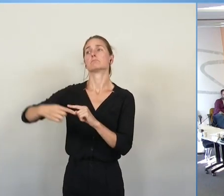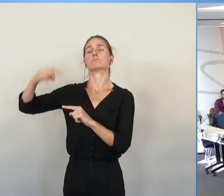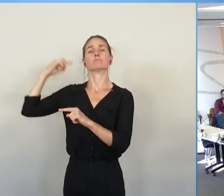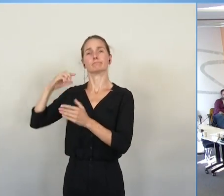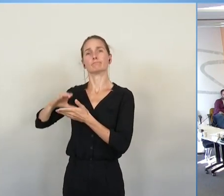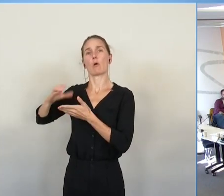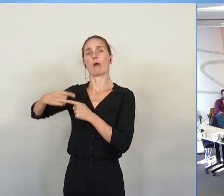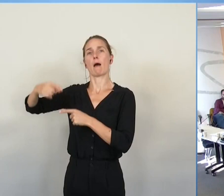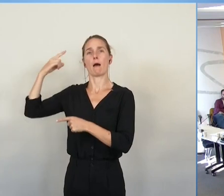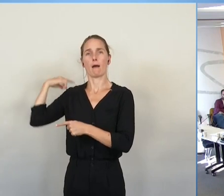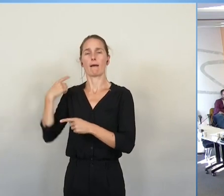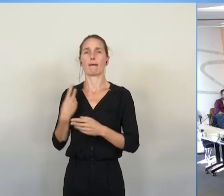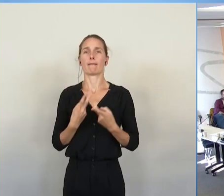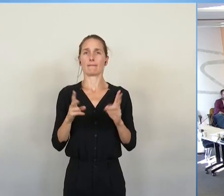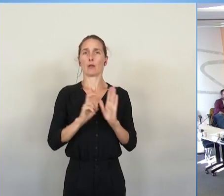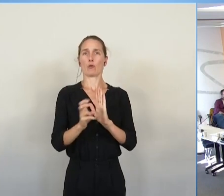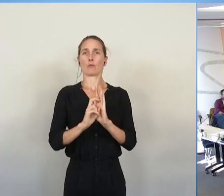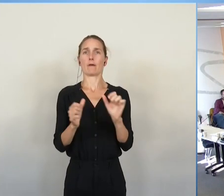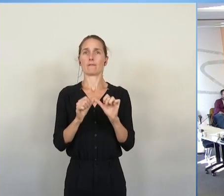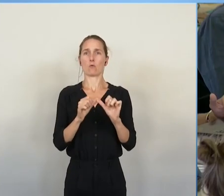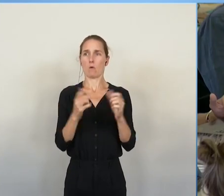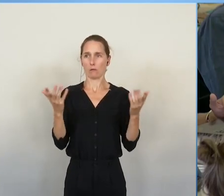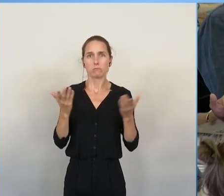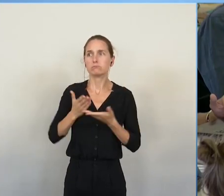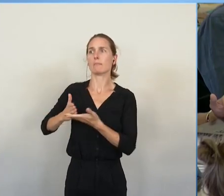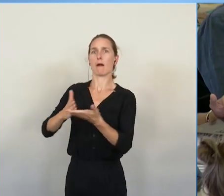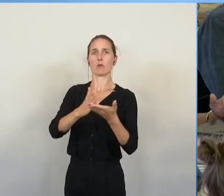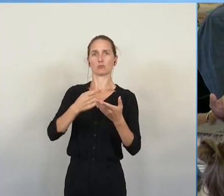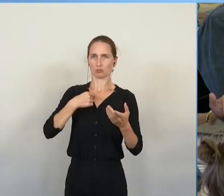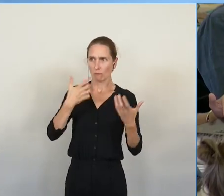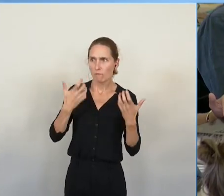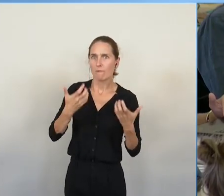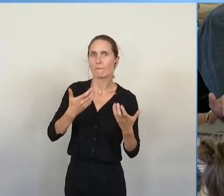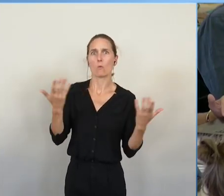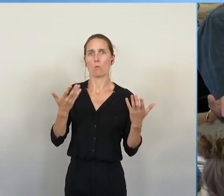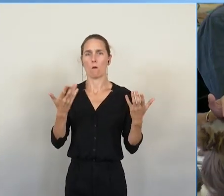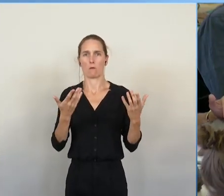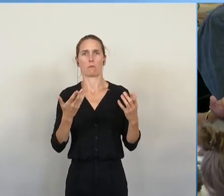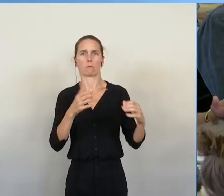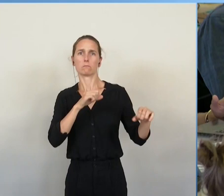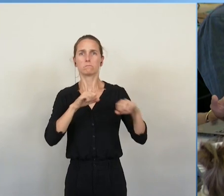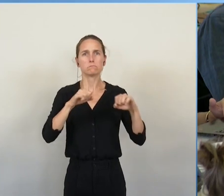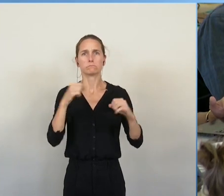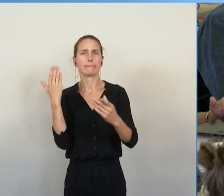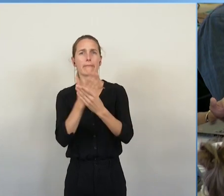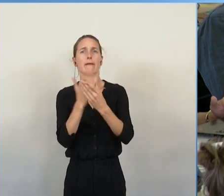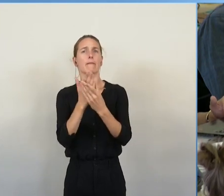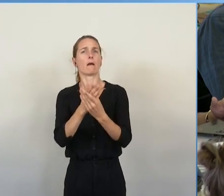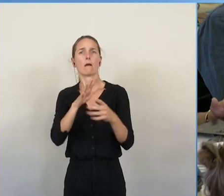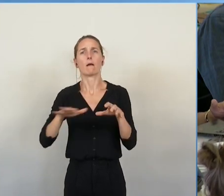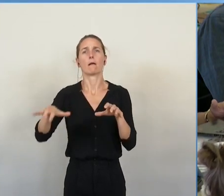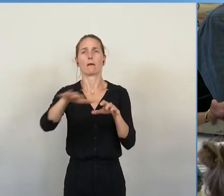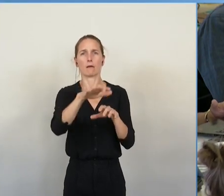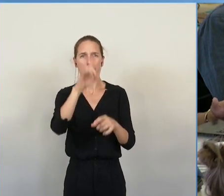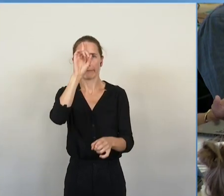a partagé auprès des autres d'autres collectivités son mon ambition de fédérer les différents acteurs d'un territoire autour de la question de